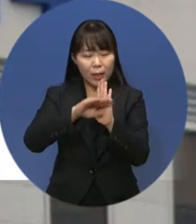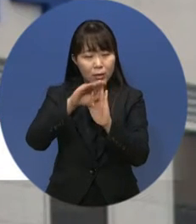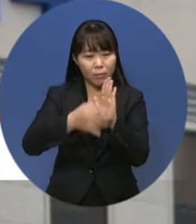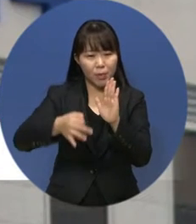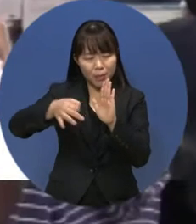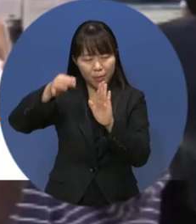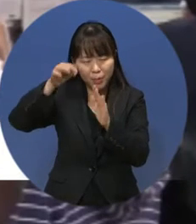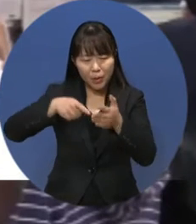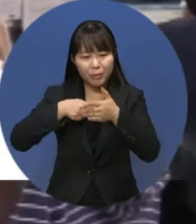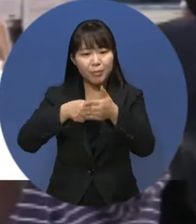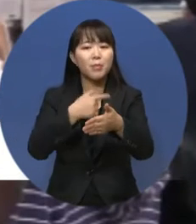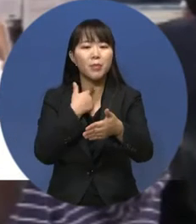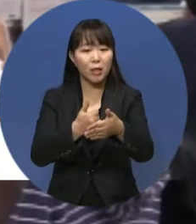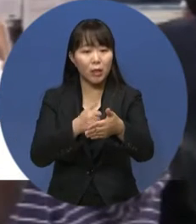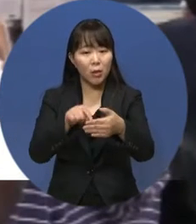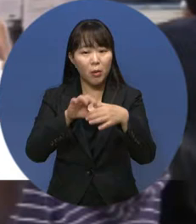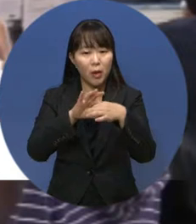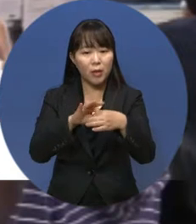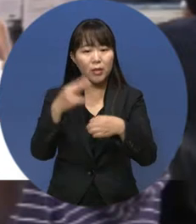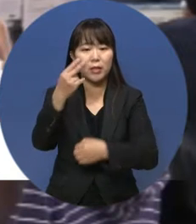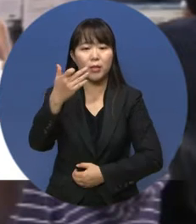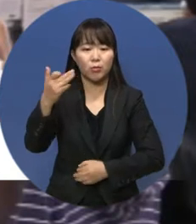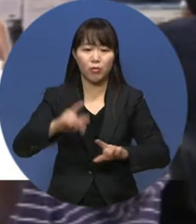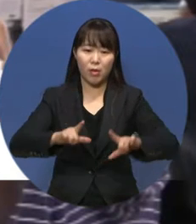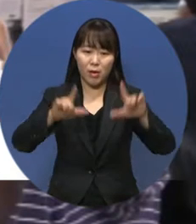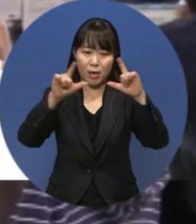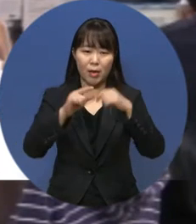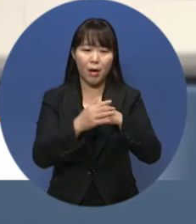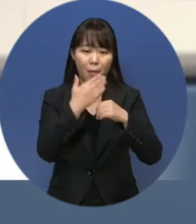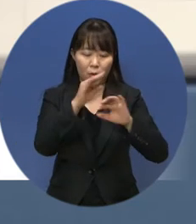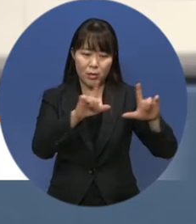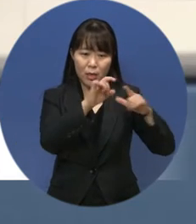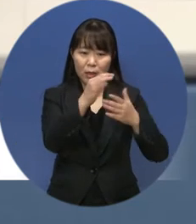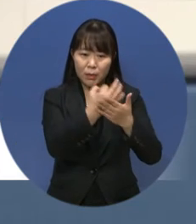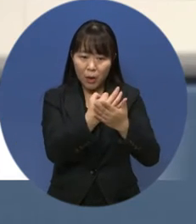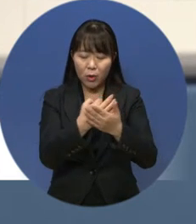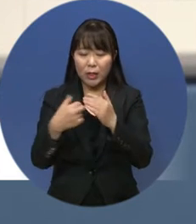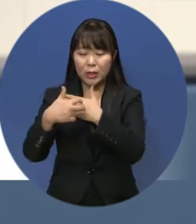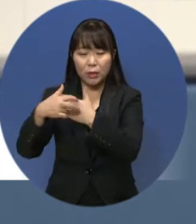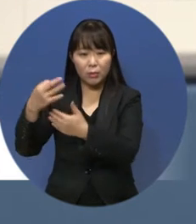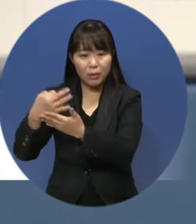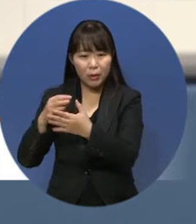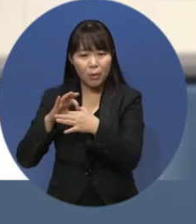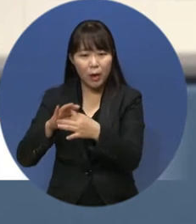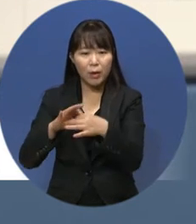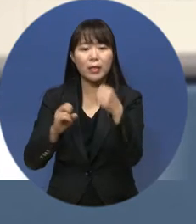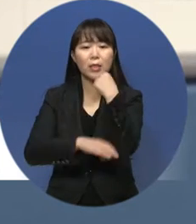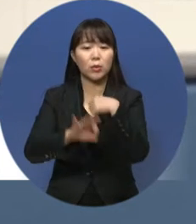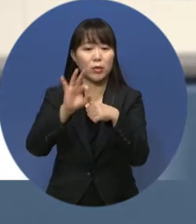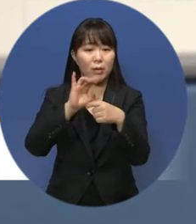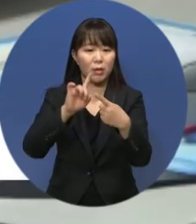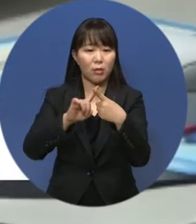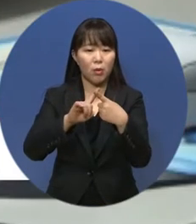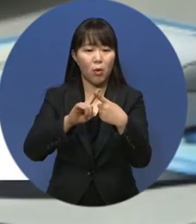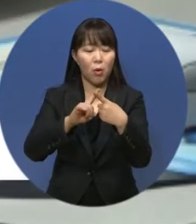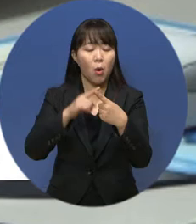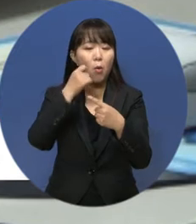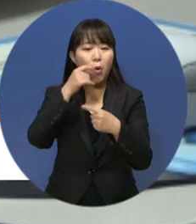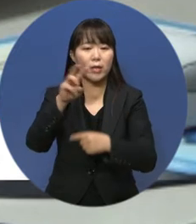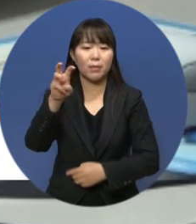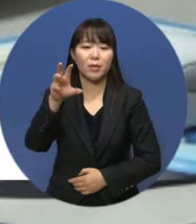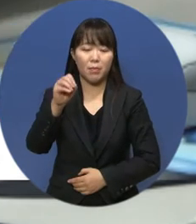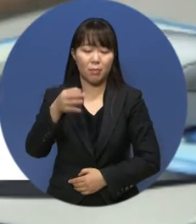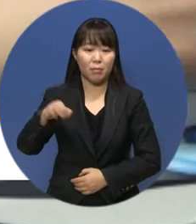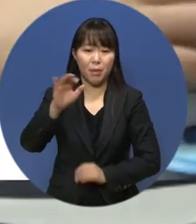왔습니다 이에 따라 2019년 생길 급여와 의료급여 수급자의 기초 급여 에게 월 30만 원으로